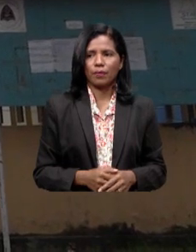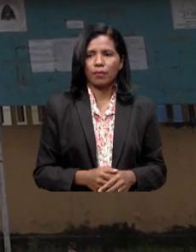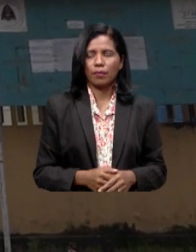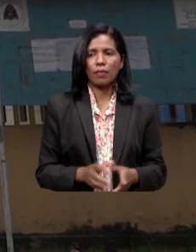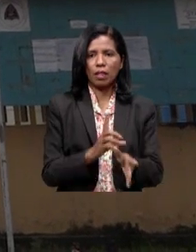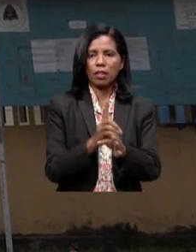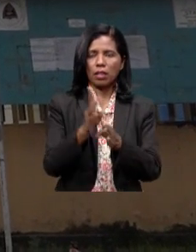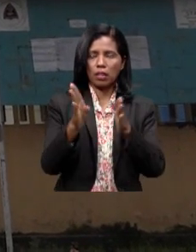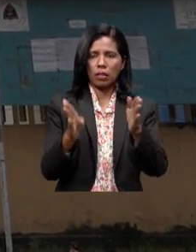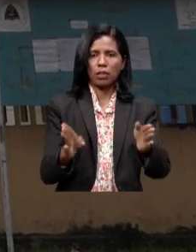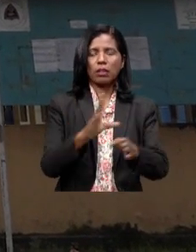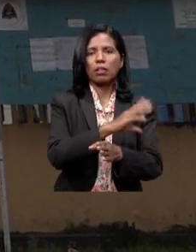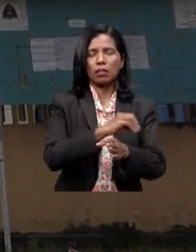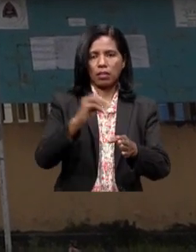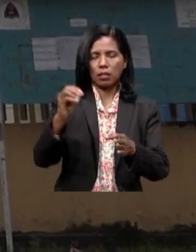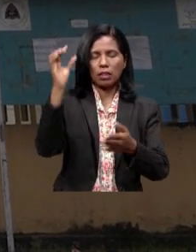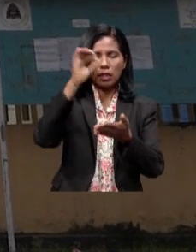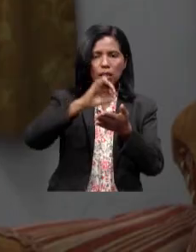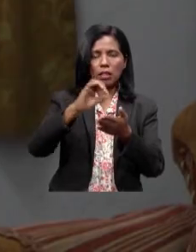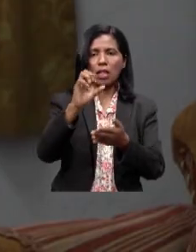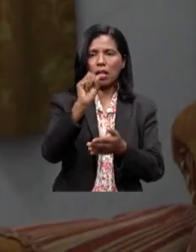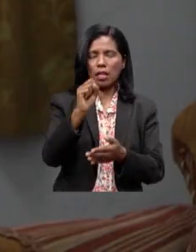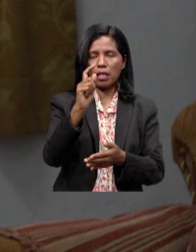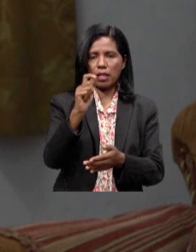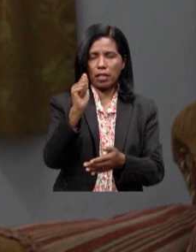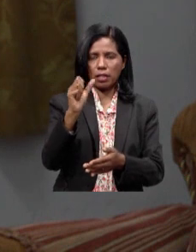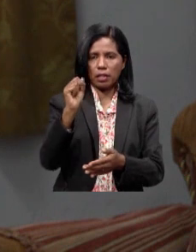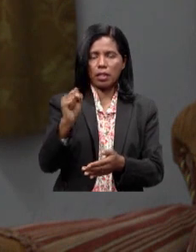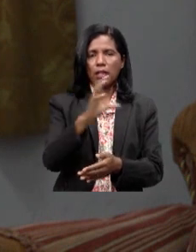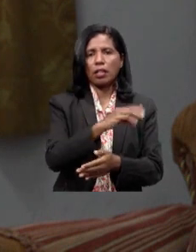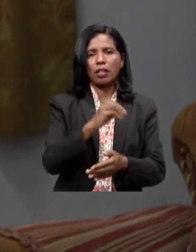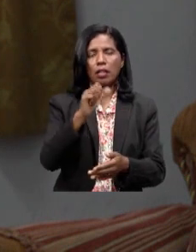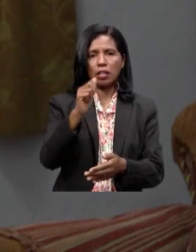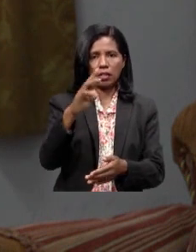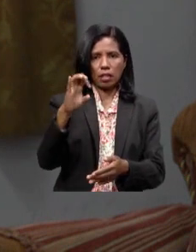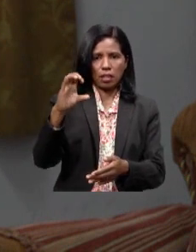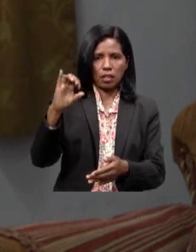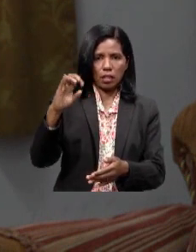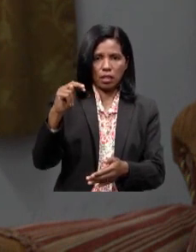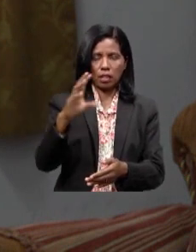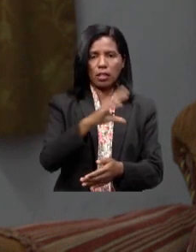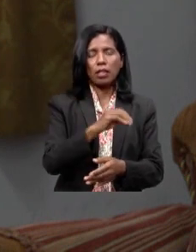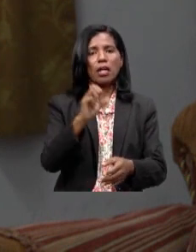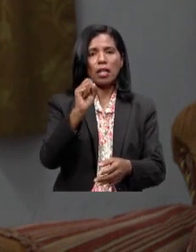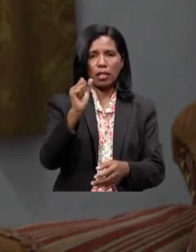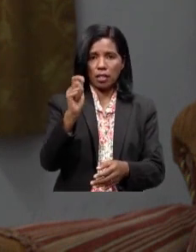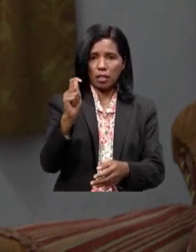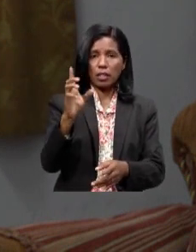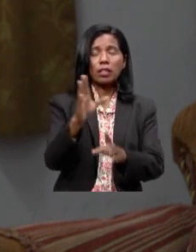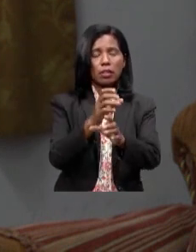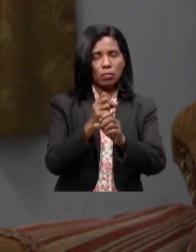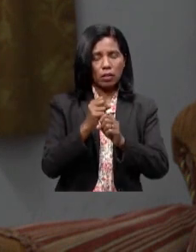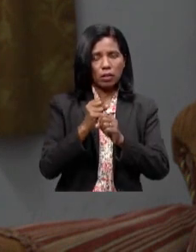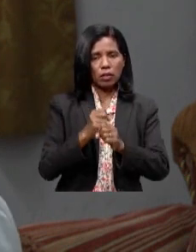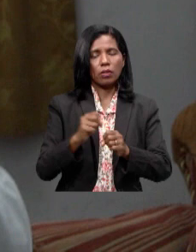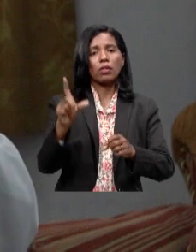Diretor Jeral Sekretariado Tekniko Administrasaun Elektoral Asilino Manuel Branco Hateten estai sim hotona sigla ka emblema